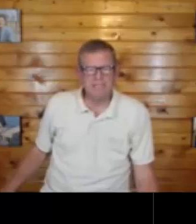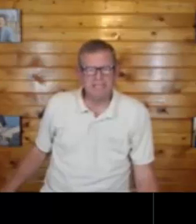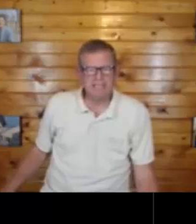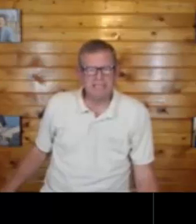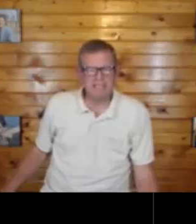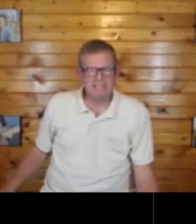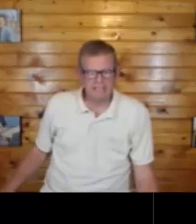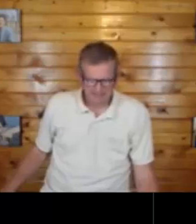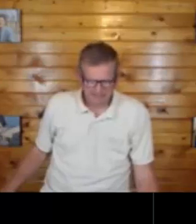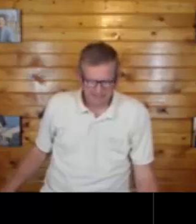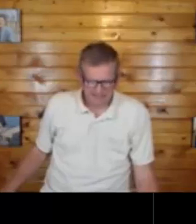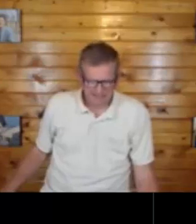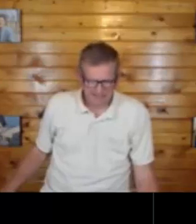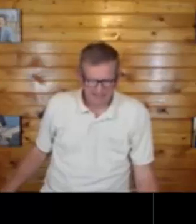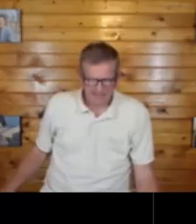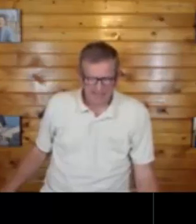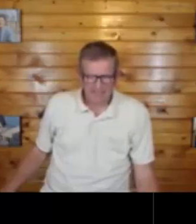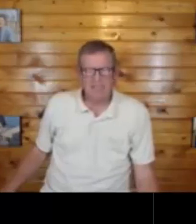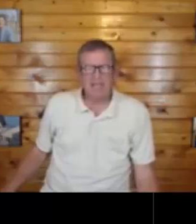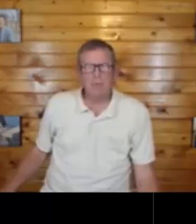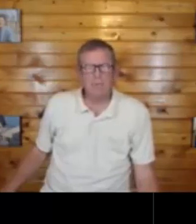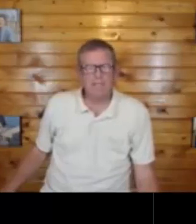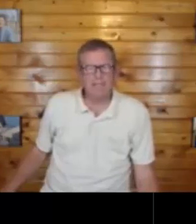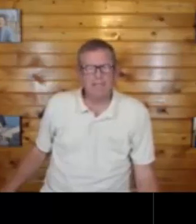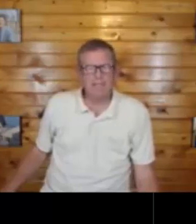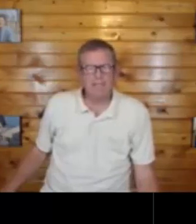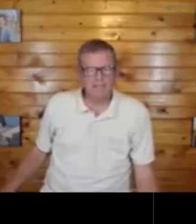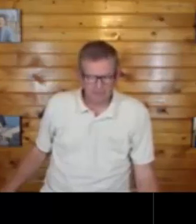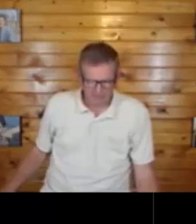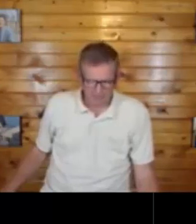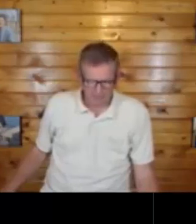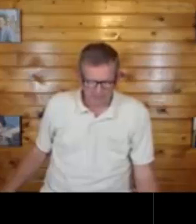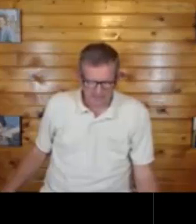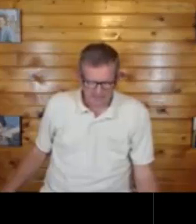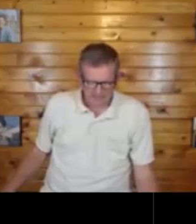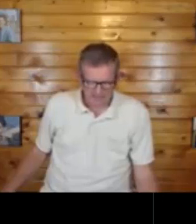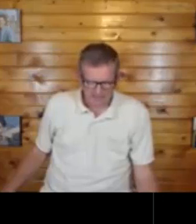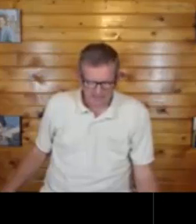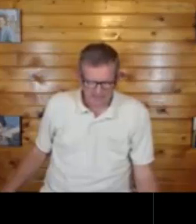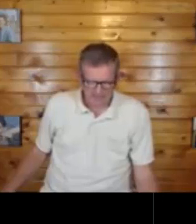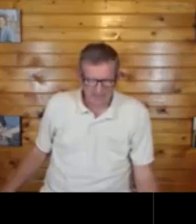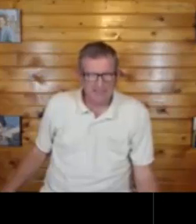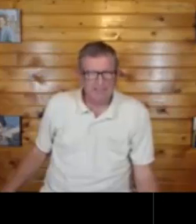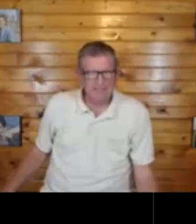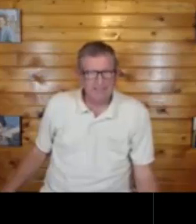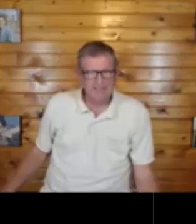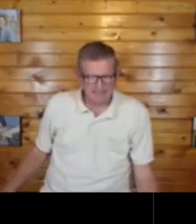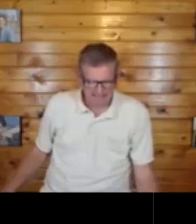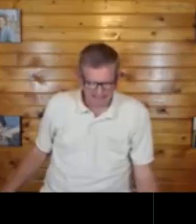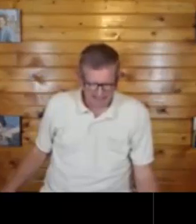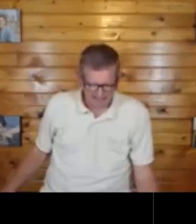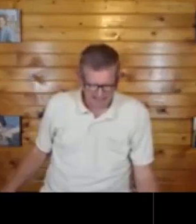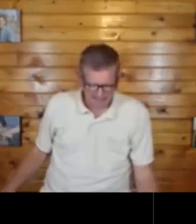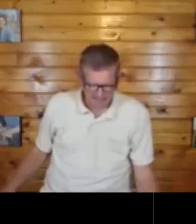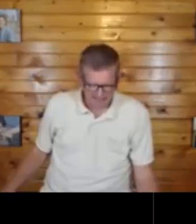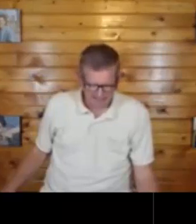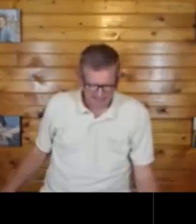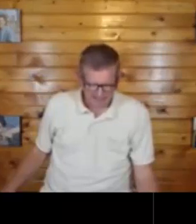la musique classique. C, il écoutait de la musique classique.